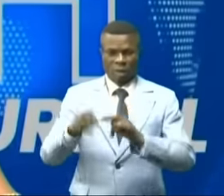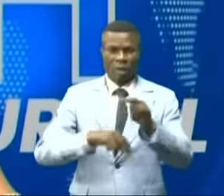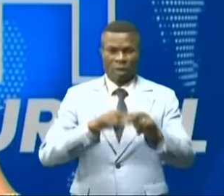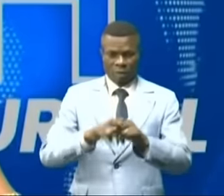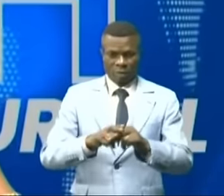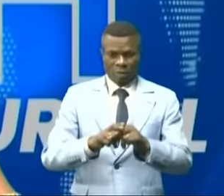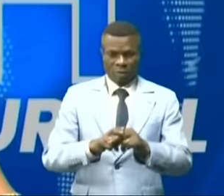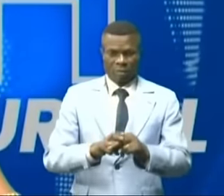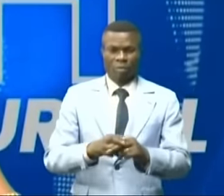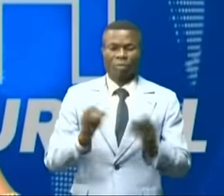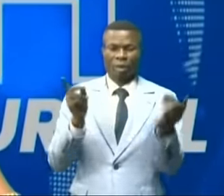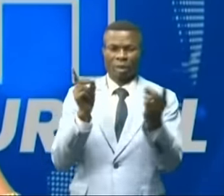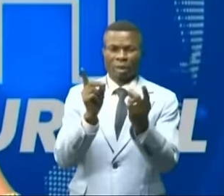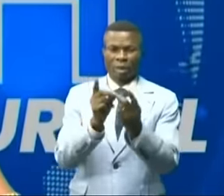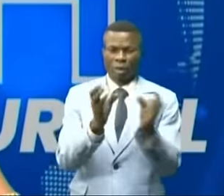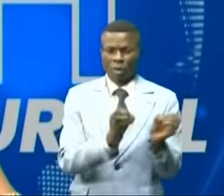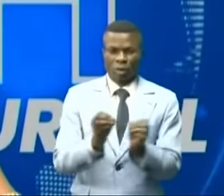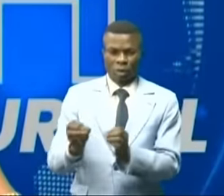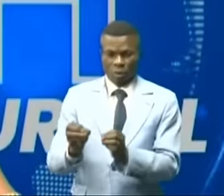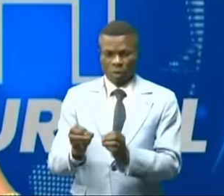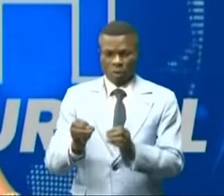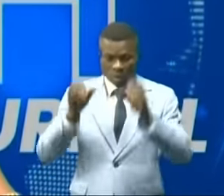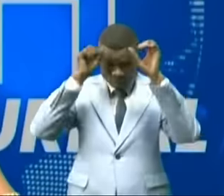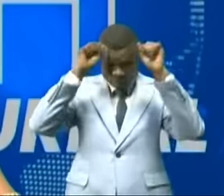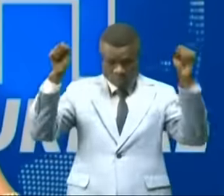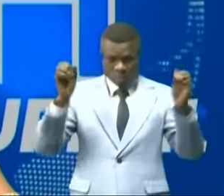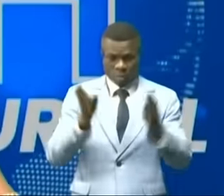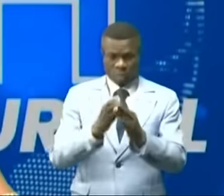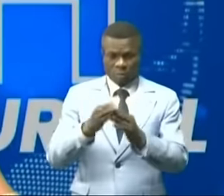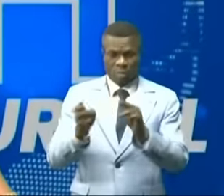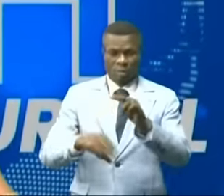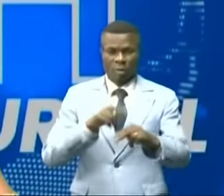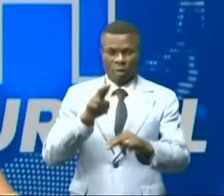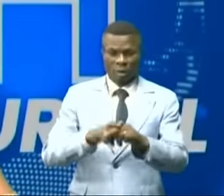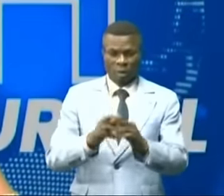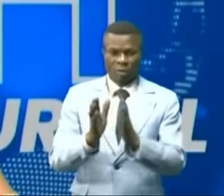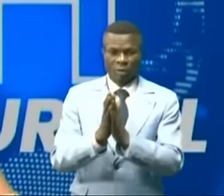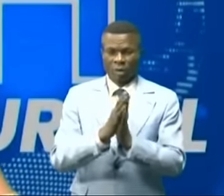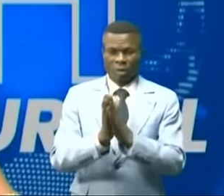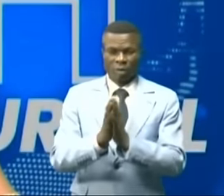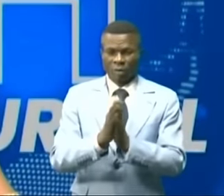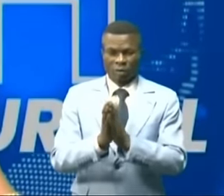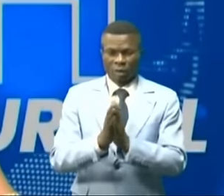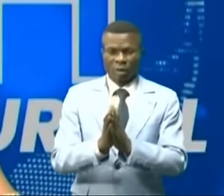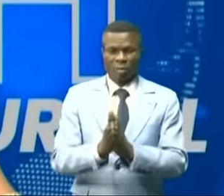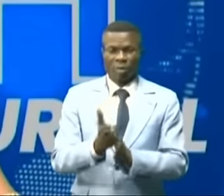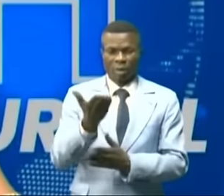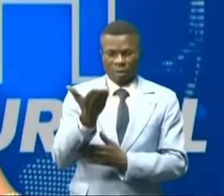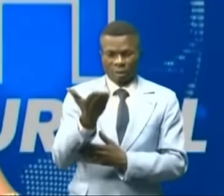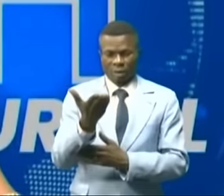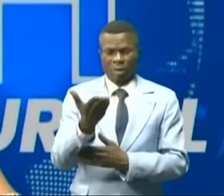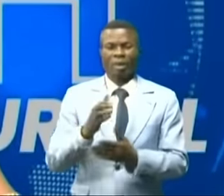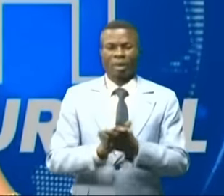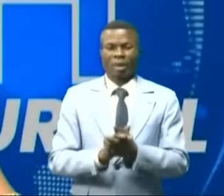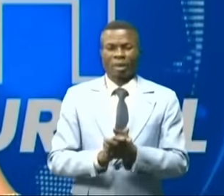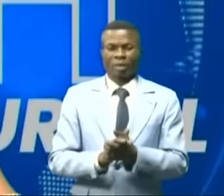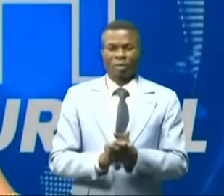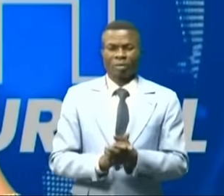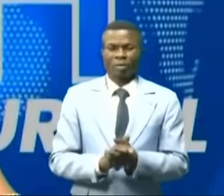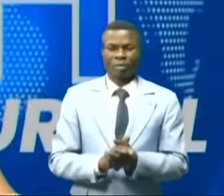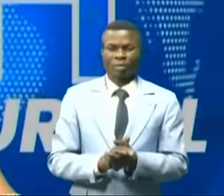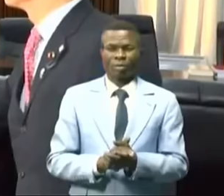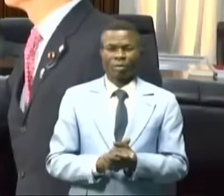nationale. La rencontre a été présidée par le président de la Chambre basse du Parlement, Vital Kamerhe. Reportage Annie